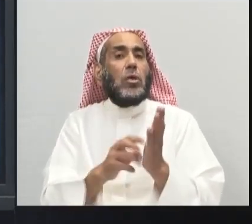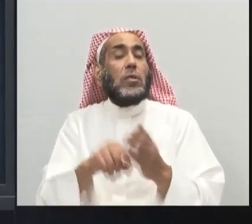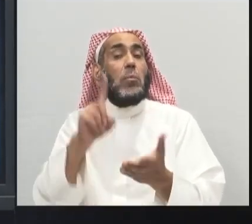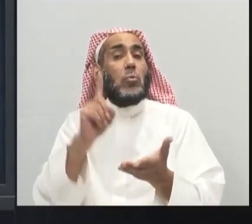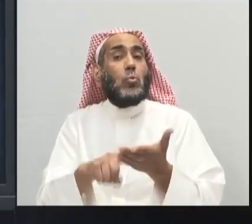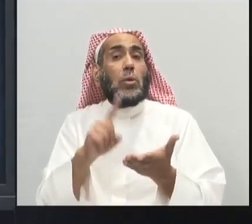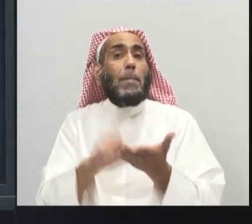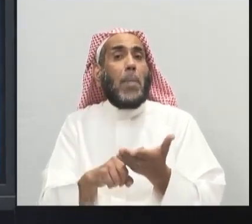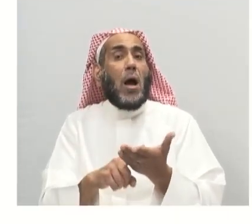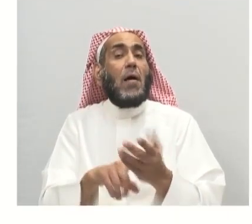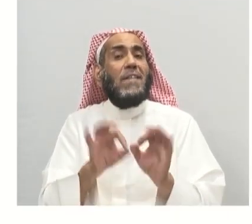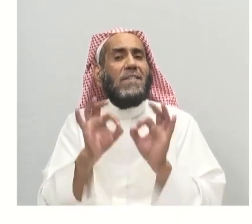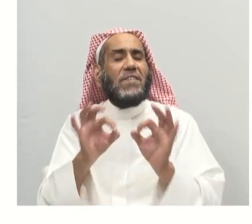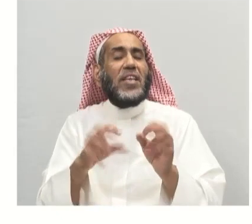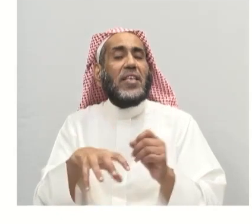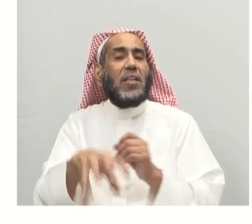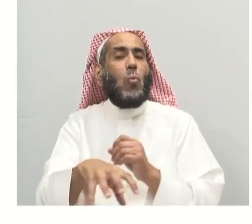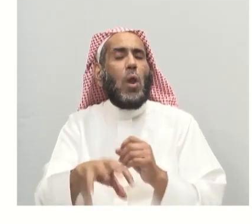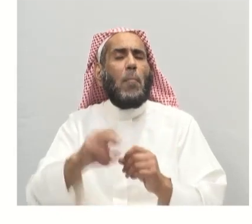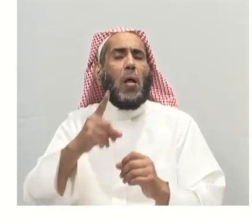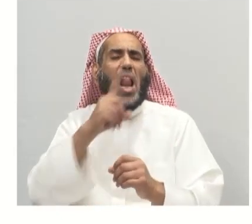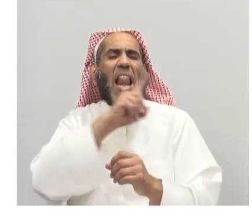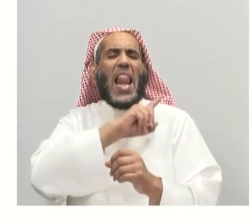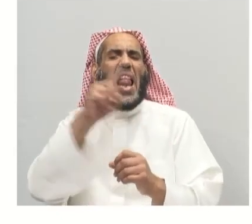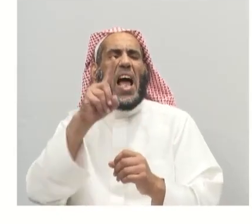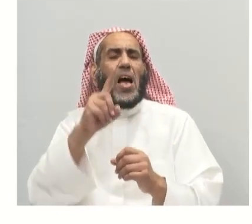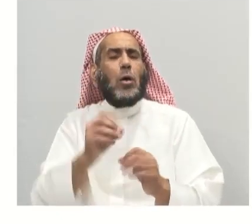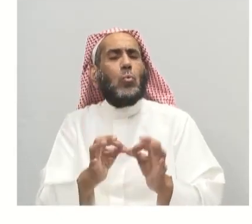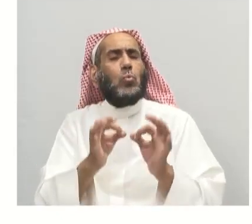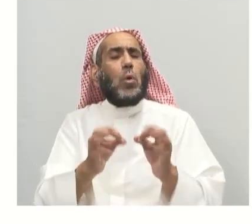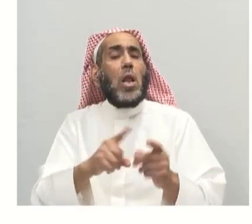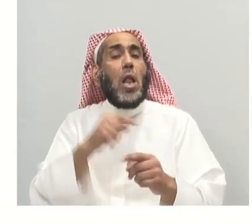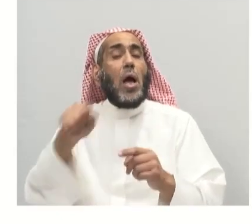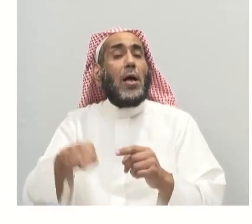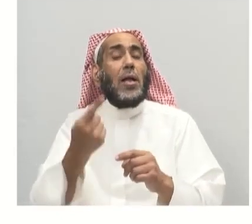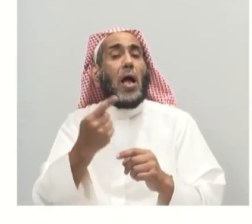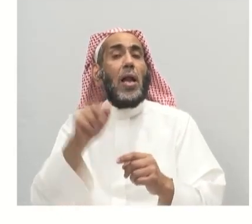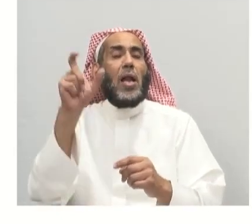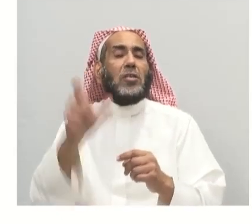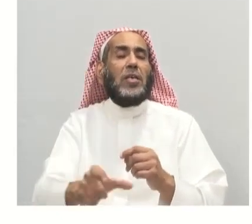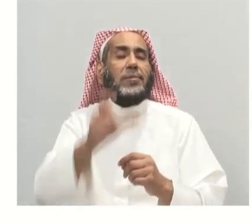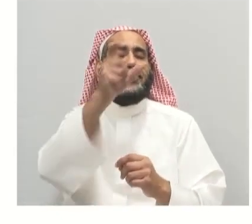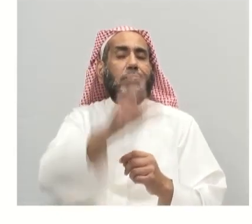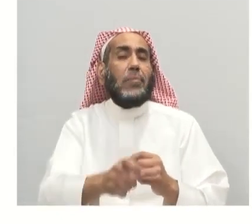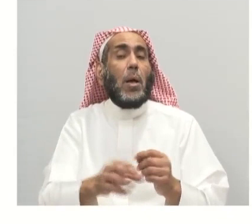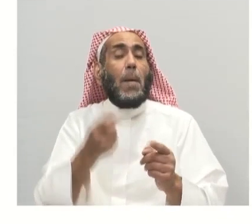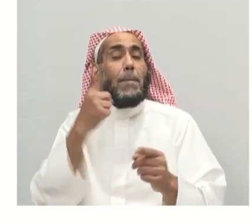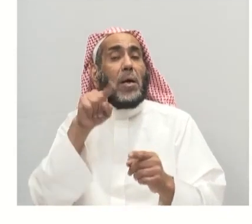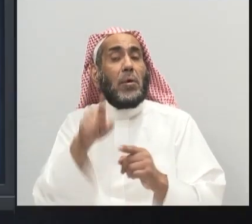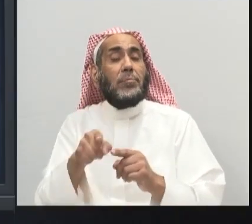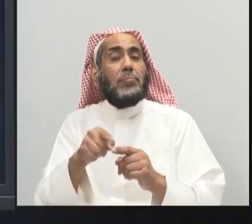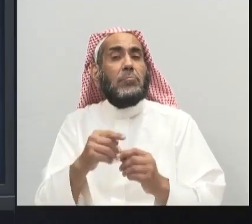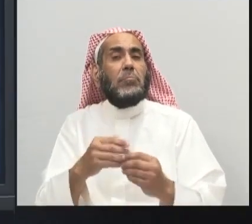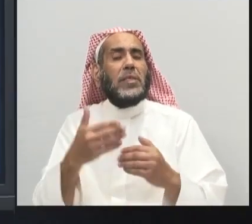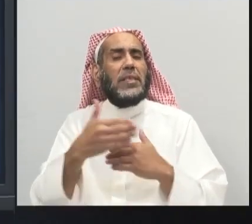تطبق في دوله في دوله ما لا تسري الا على ماذا الا على الاشخاص ما دام انه